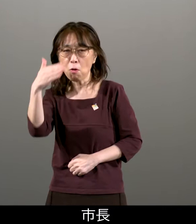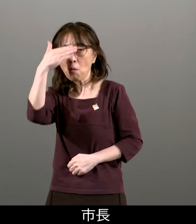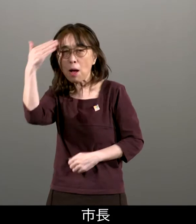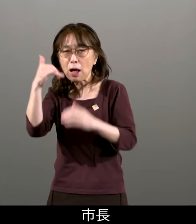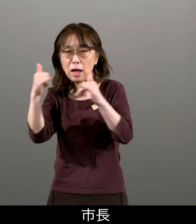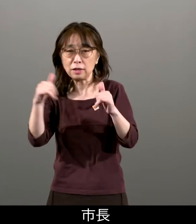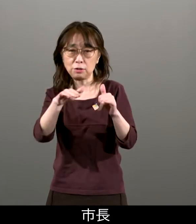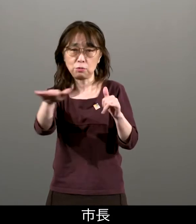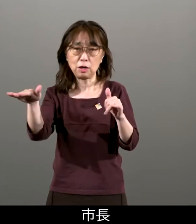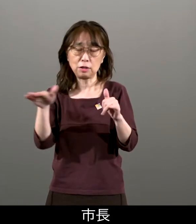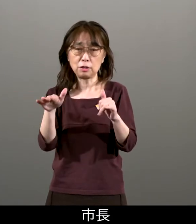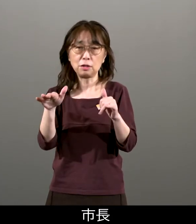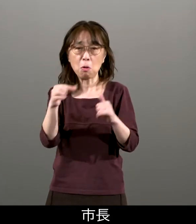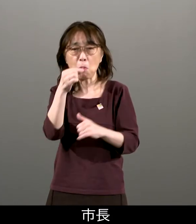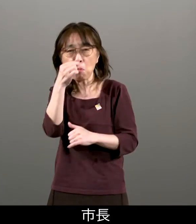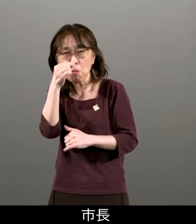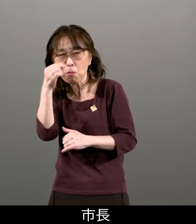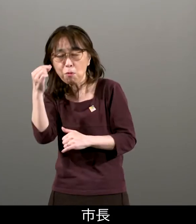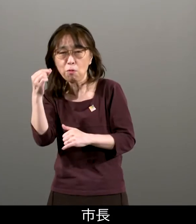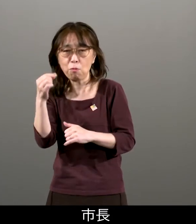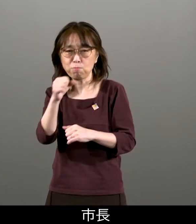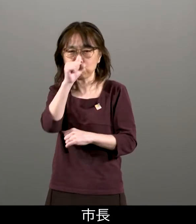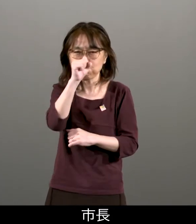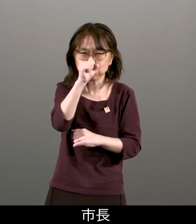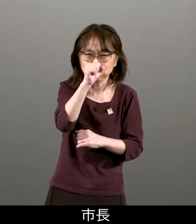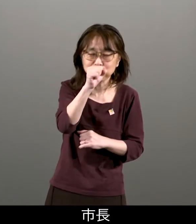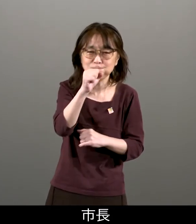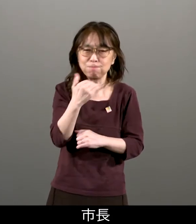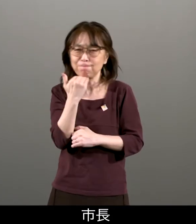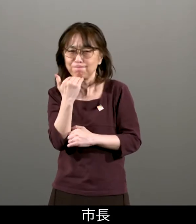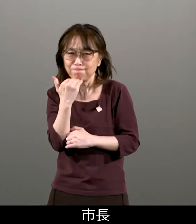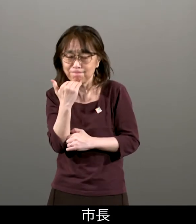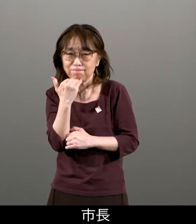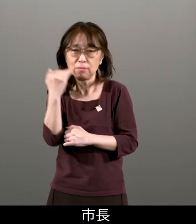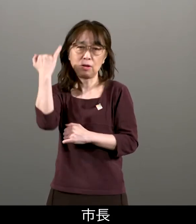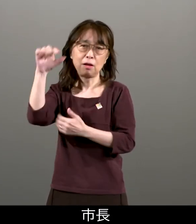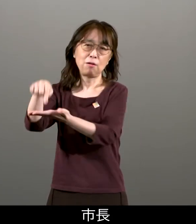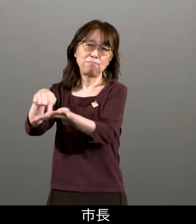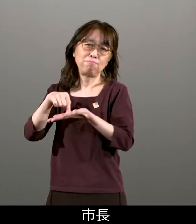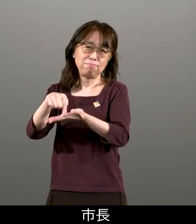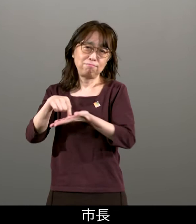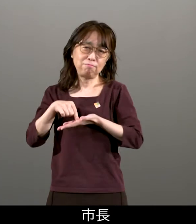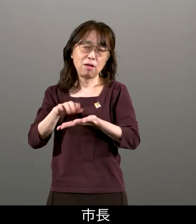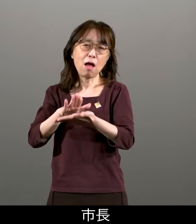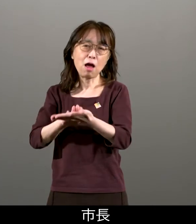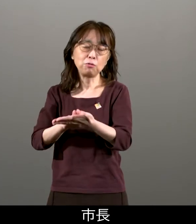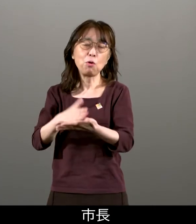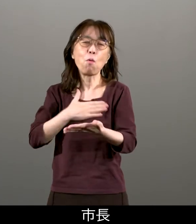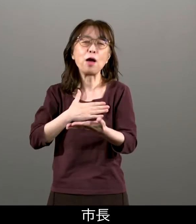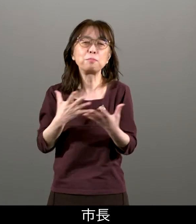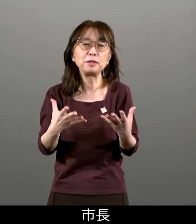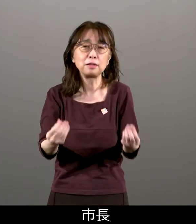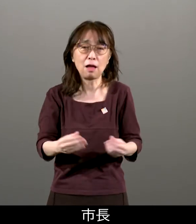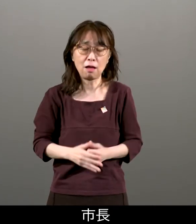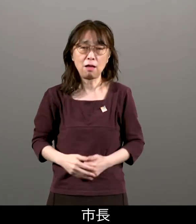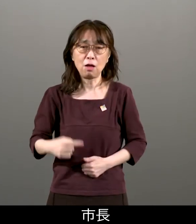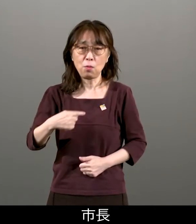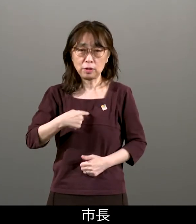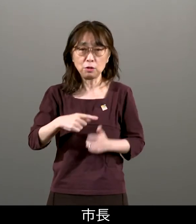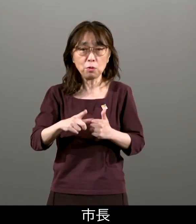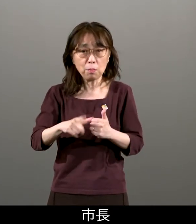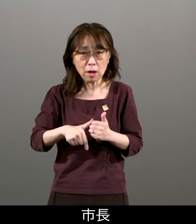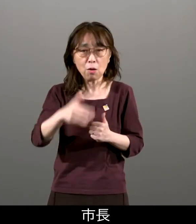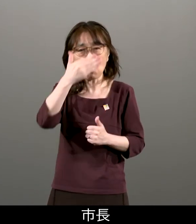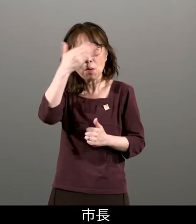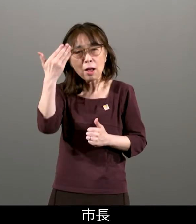において比較的多くの賛同や期待の声をいただいているということが分かりました。私といたしましては、若